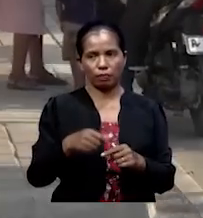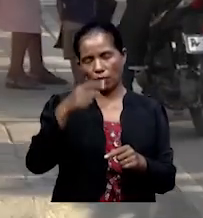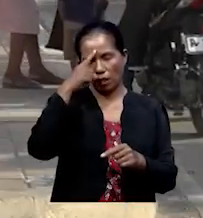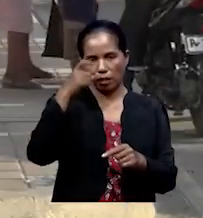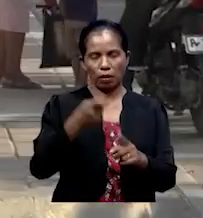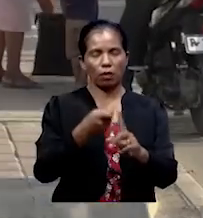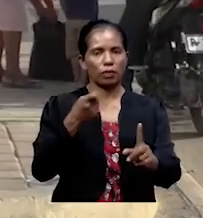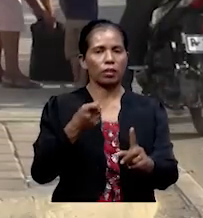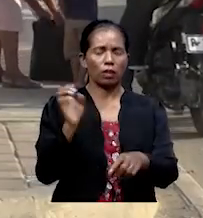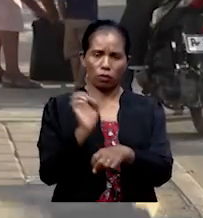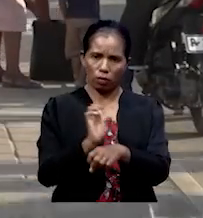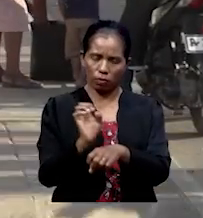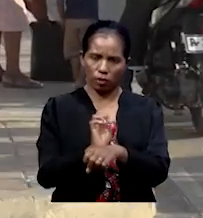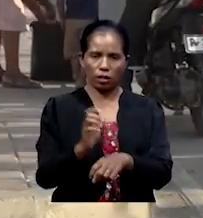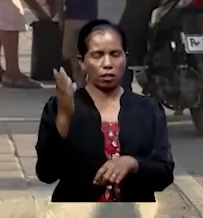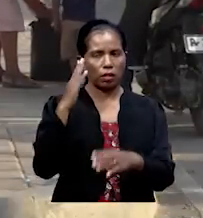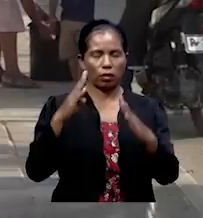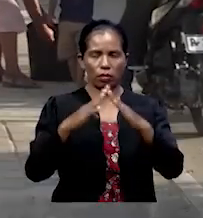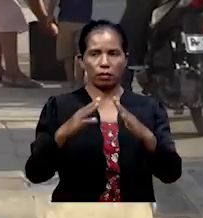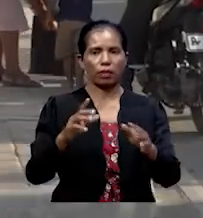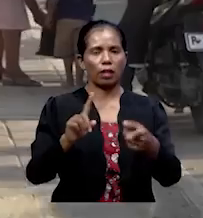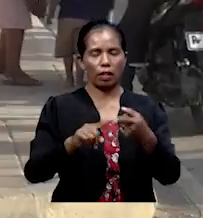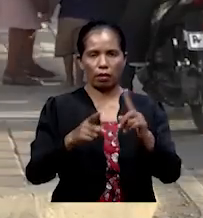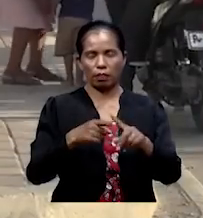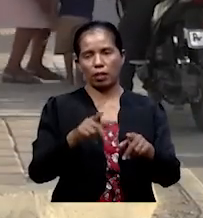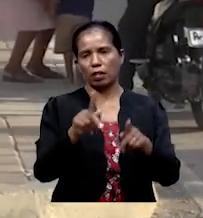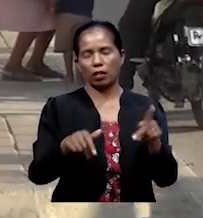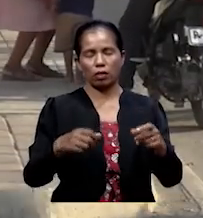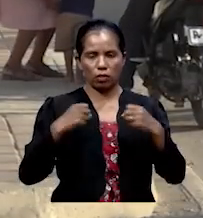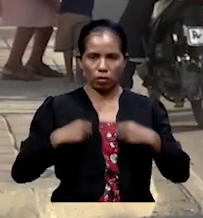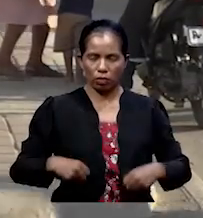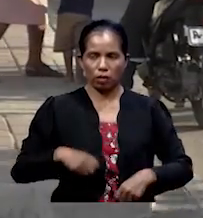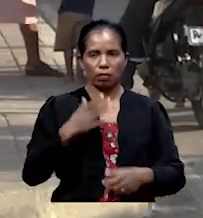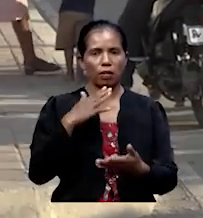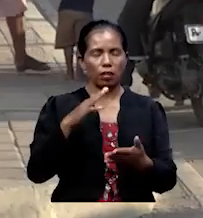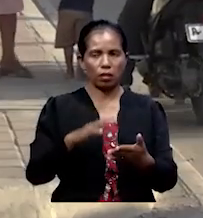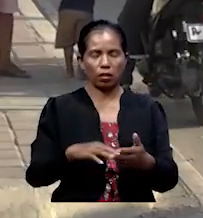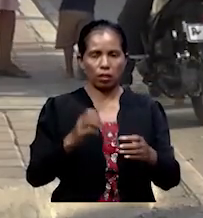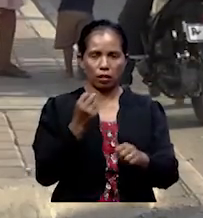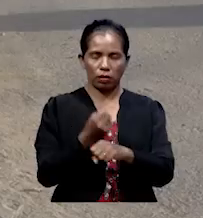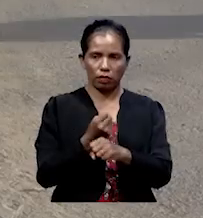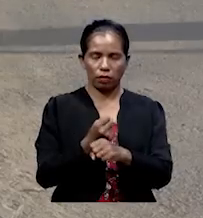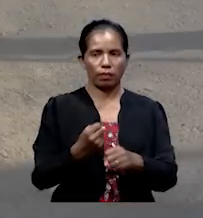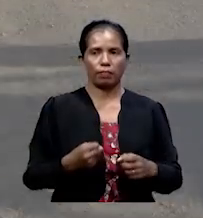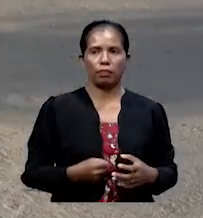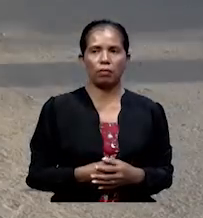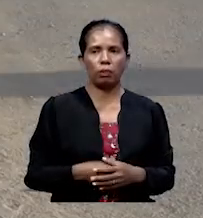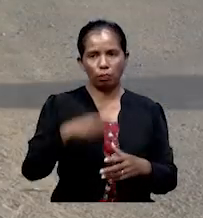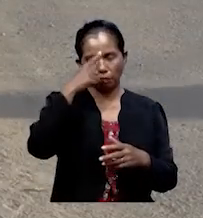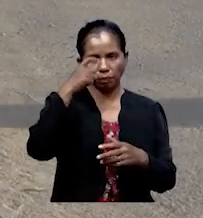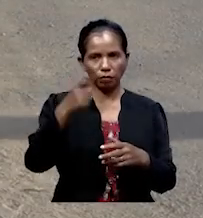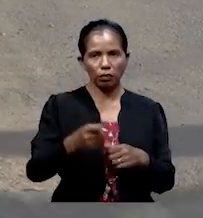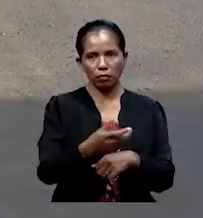exigensi ekonomi umalaran, obrigado, maluk balung nebeho kondisan la saudável, tenke a forsaan. Tangne maluk